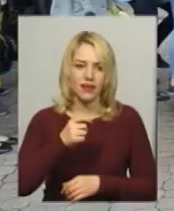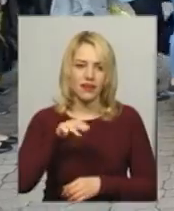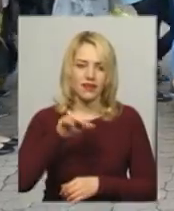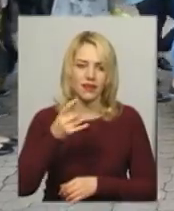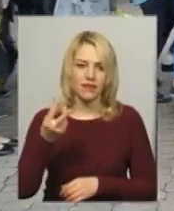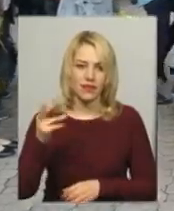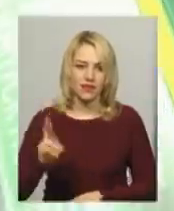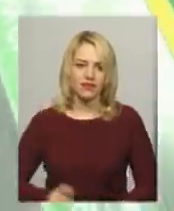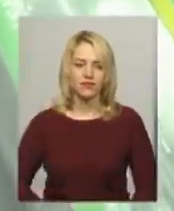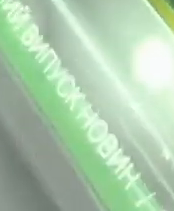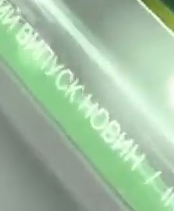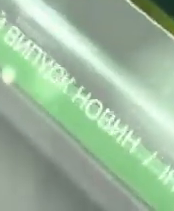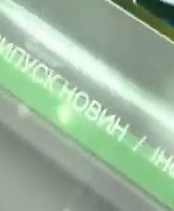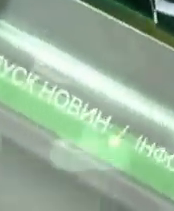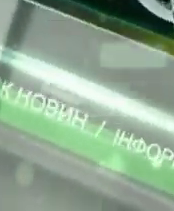Центр.